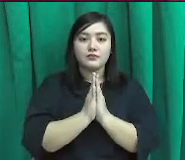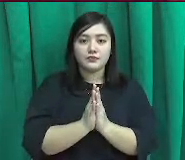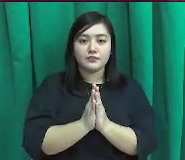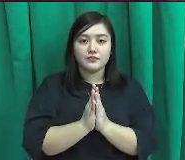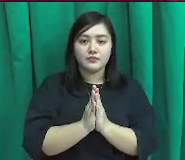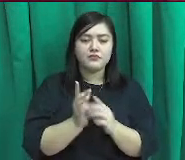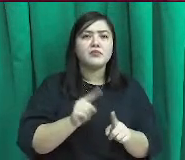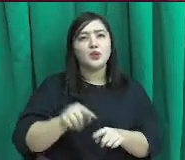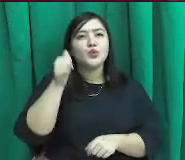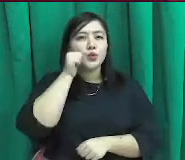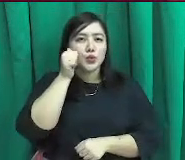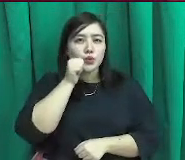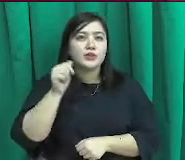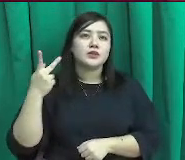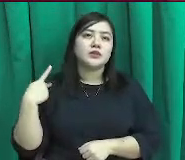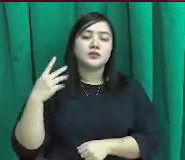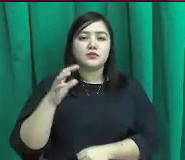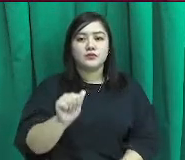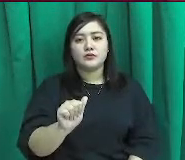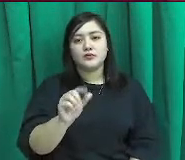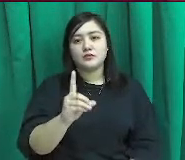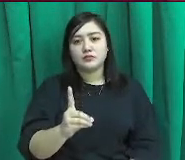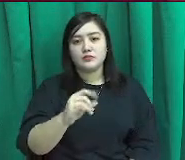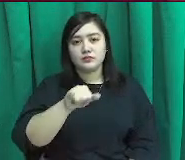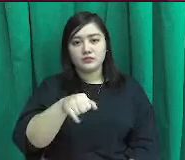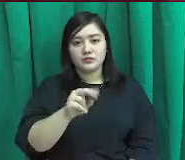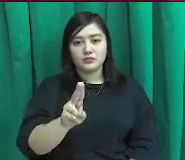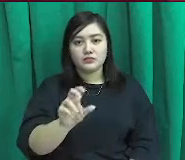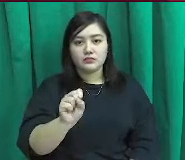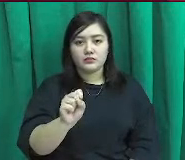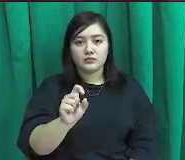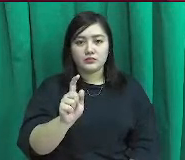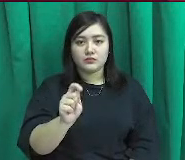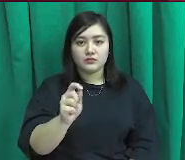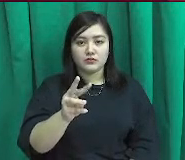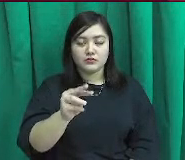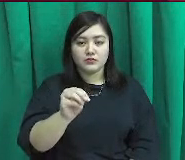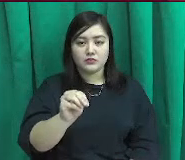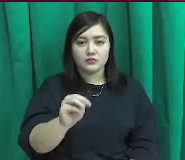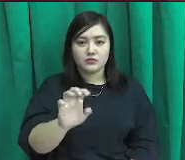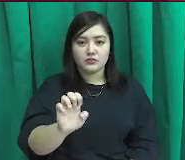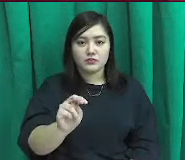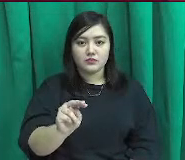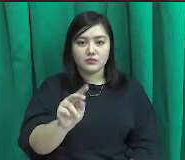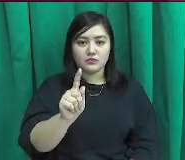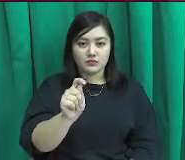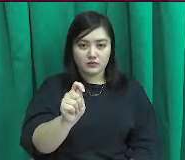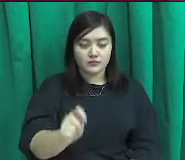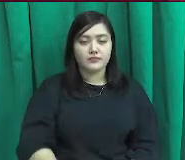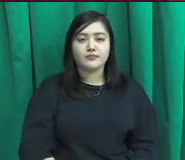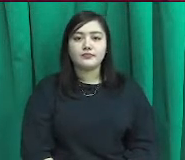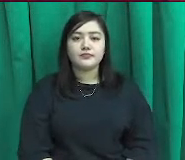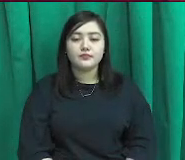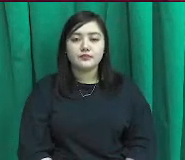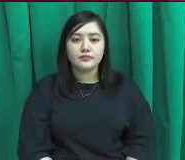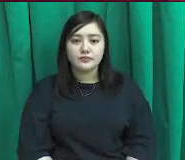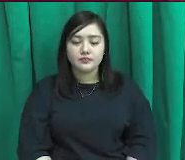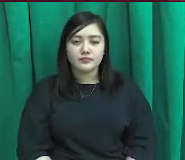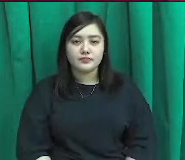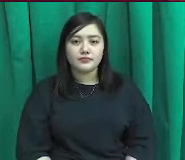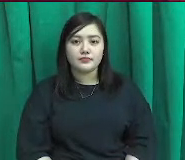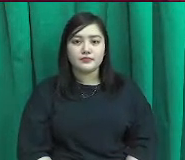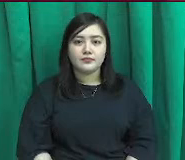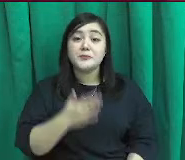natin pwedeng maiwasan yan. And gusto ko lang yung kanina sinabi mo, Sir Dennis, no, talagang pagka nagkakaroon na ng